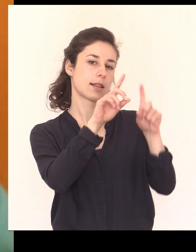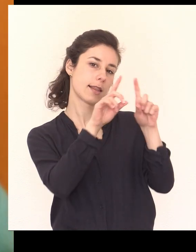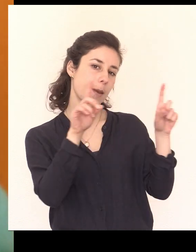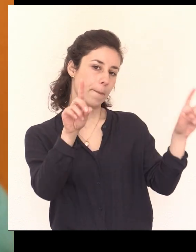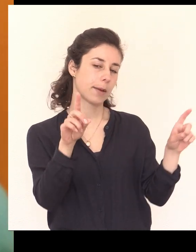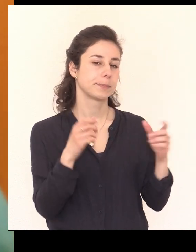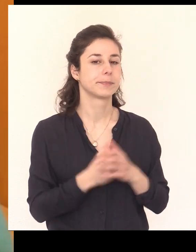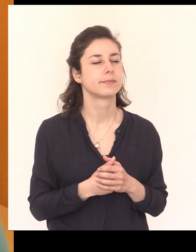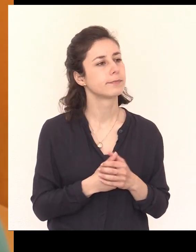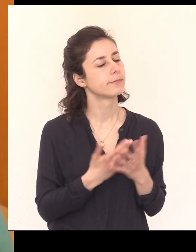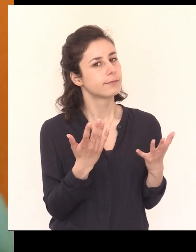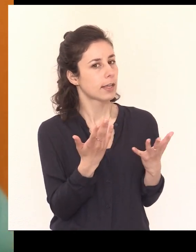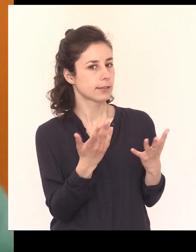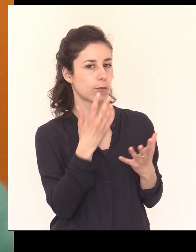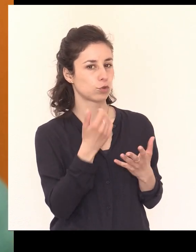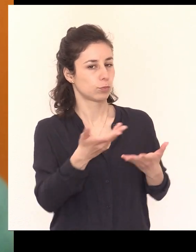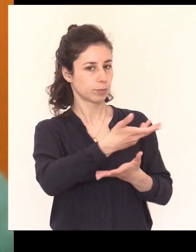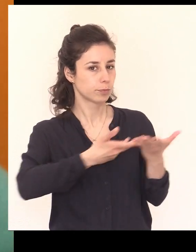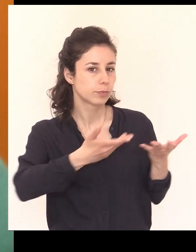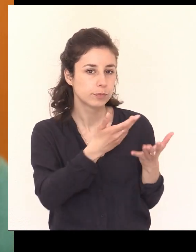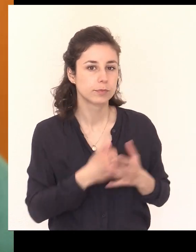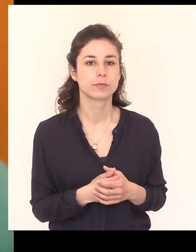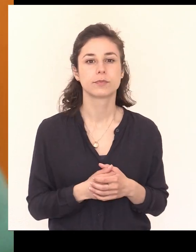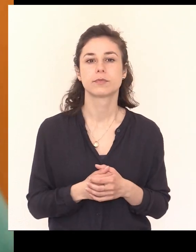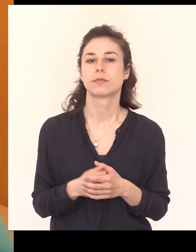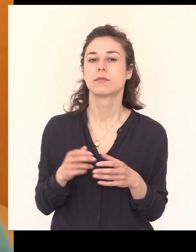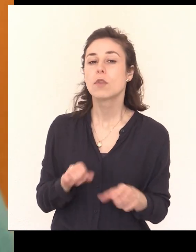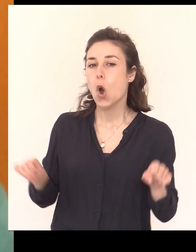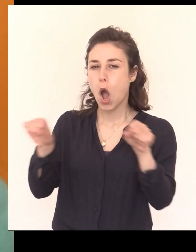Ihrem Anliegen. Über welches Thema möchten Sie mit uns sprechen?